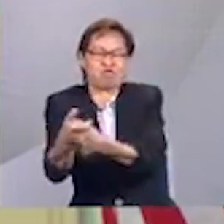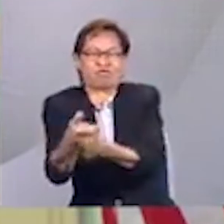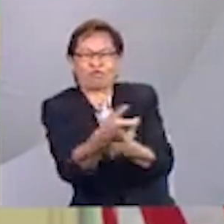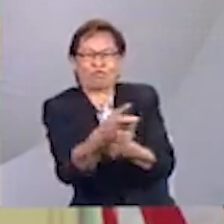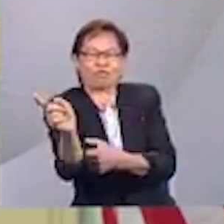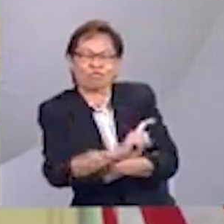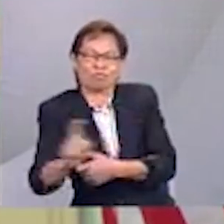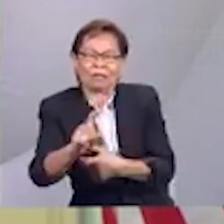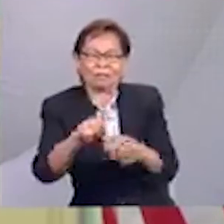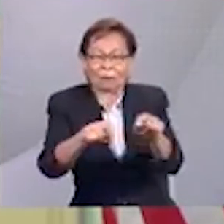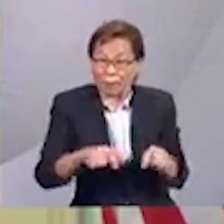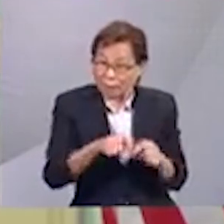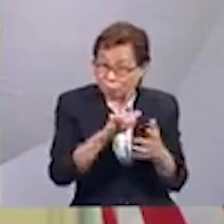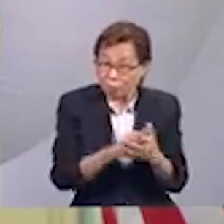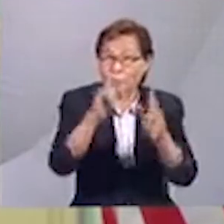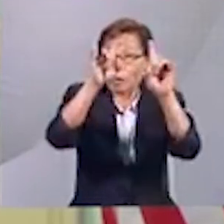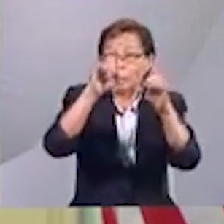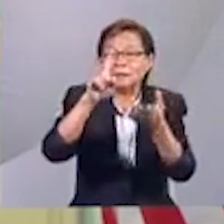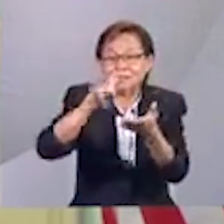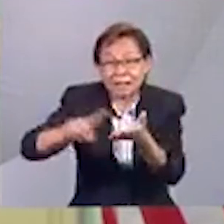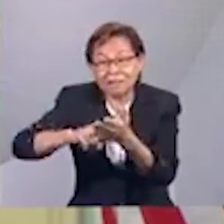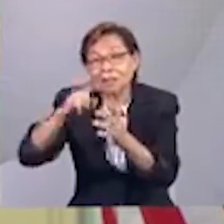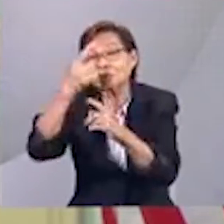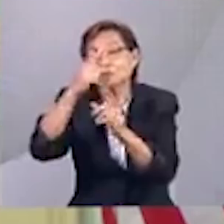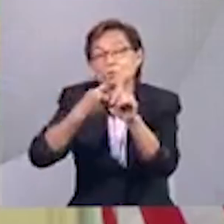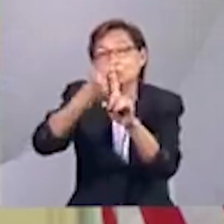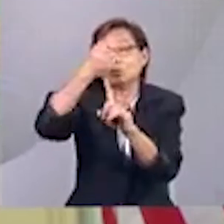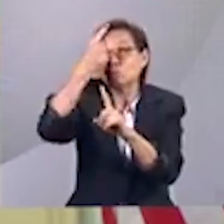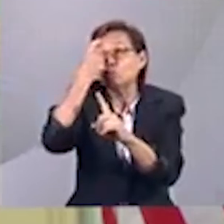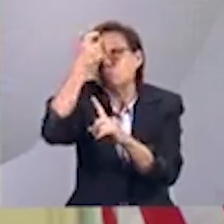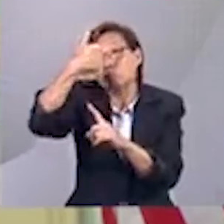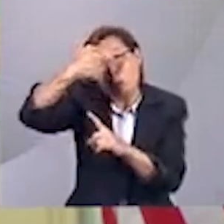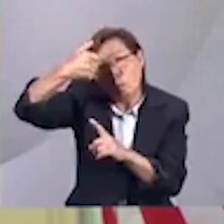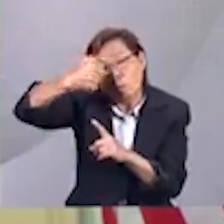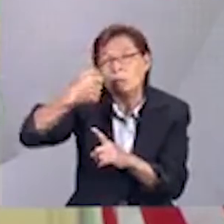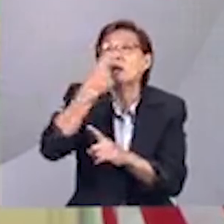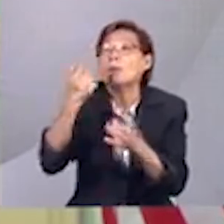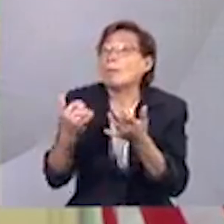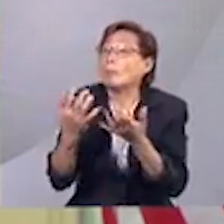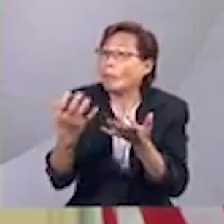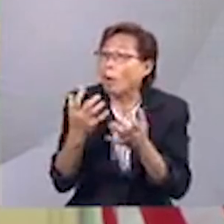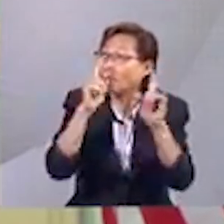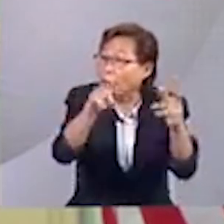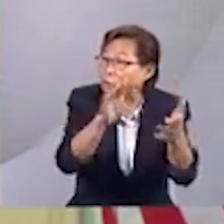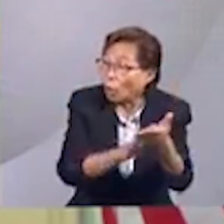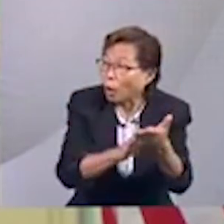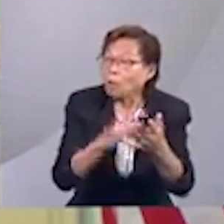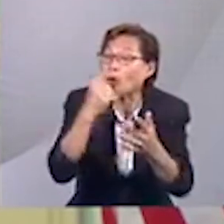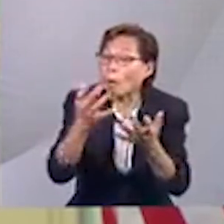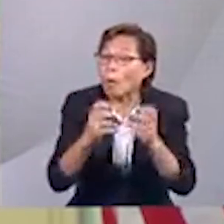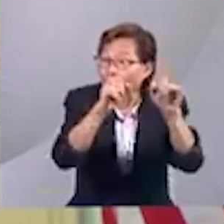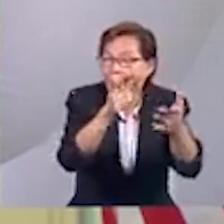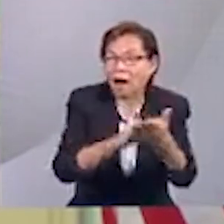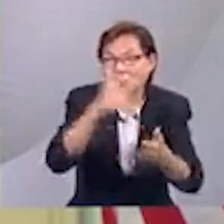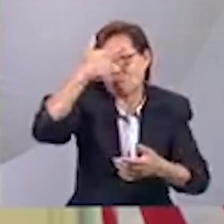tempat-tempat tersebut. Berkaitan dengan pemeriksaan suhu, saya sebut tadi bahawa sesiapa sahaja yang hendak ke sekolah akan diambil suhu